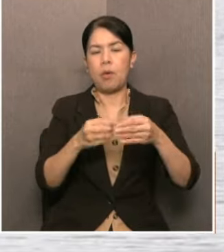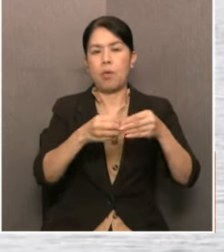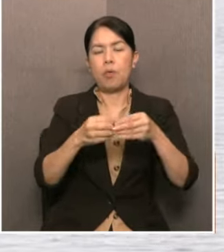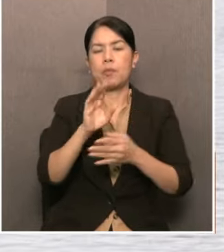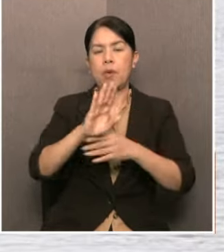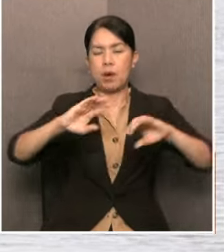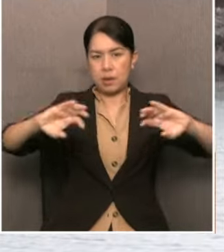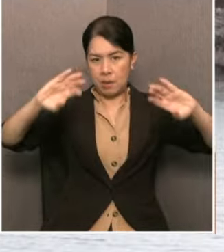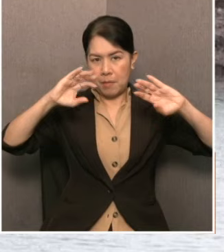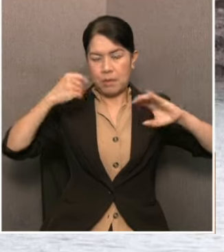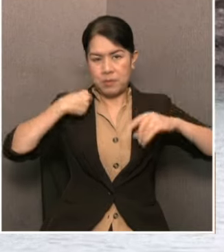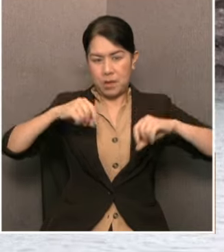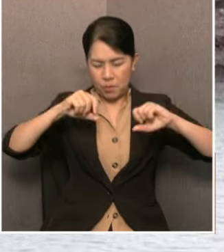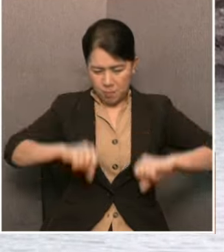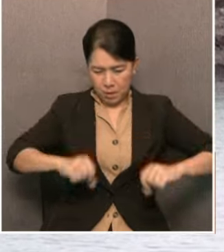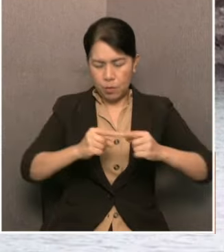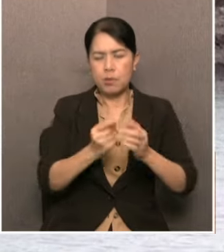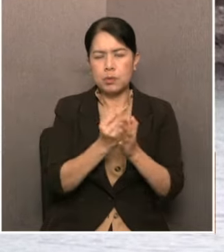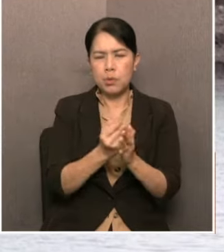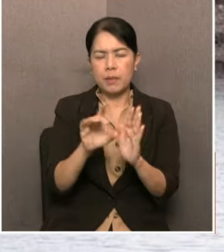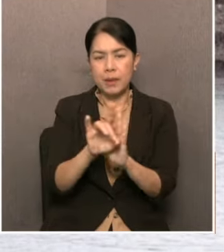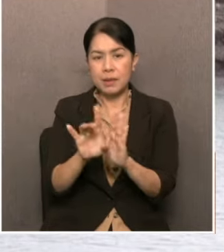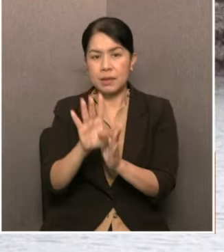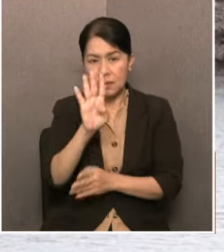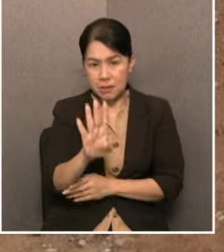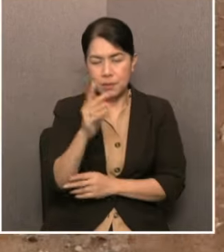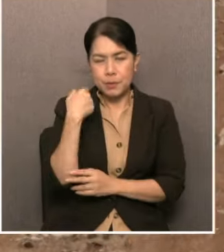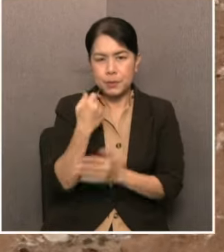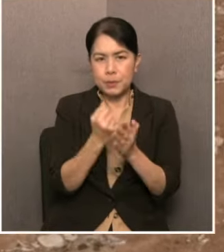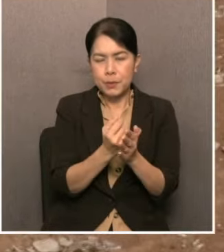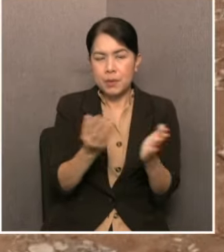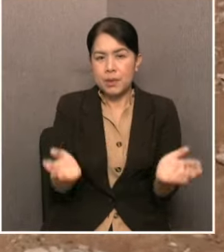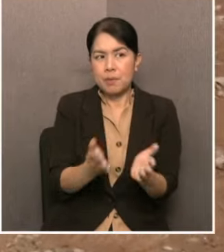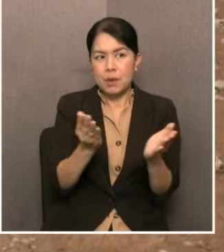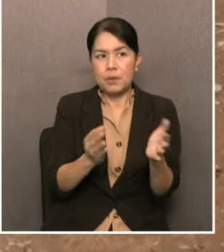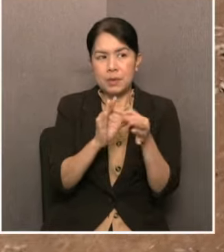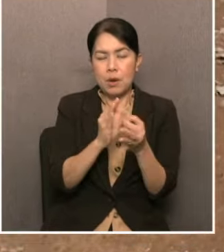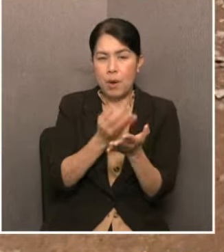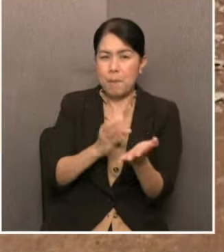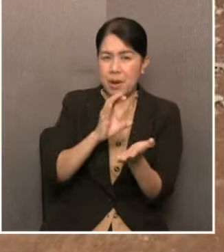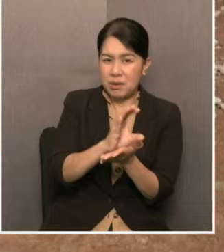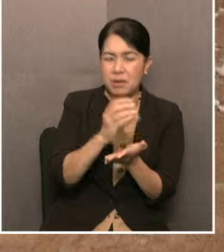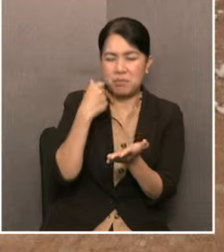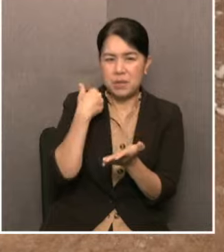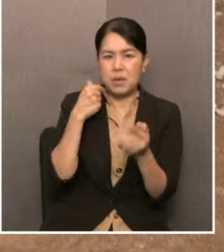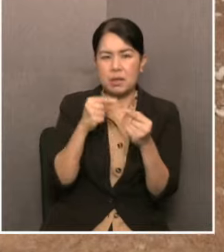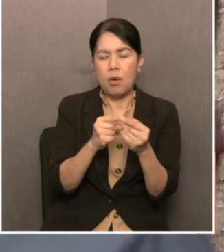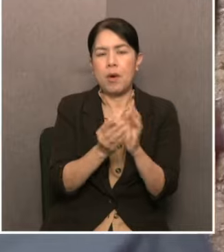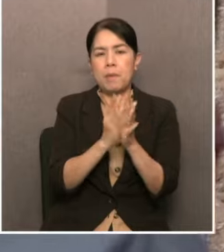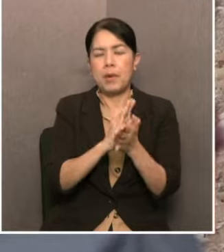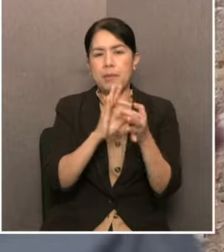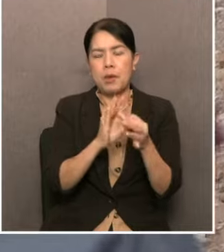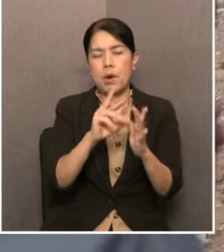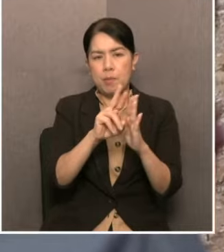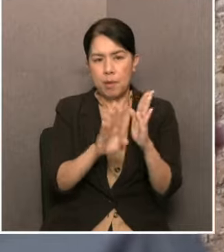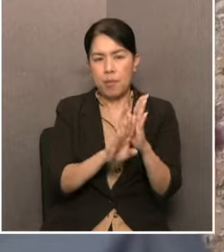กานความชอเหือ เป็ครั้งที่ 4ซึ่งรวมทั้งการสนับสนุ้นทางการเงินสำหรบการขยายโงงานกรองน้ำทะเลหร